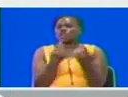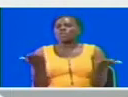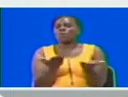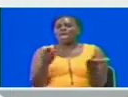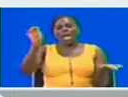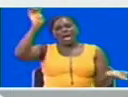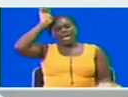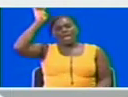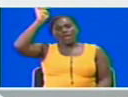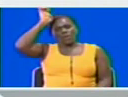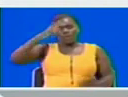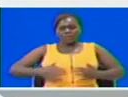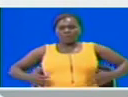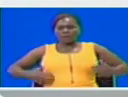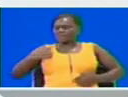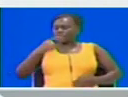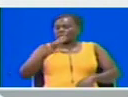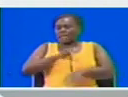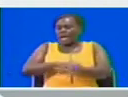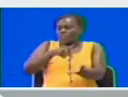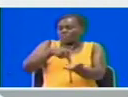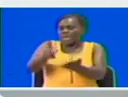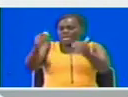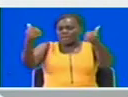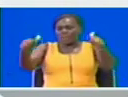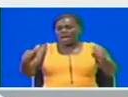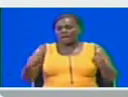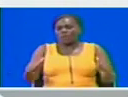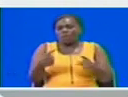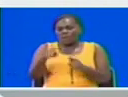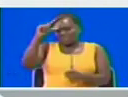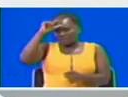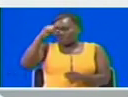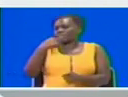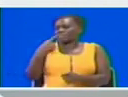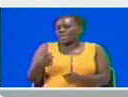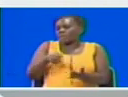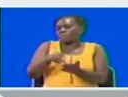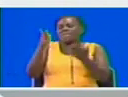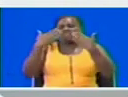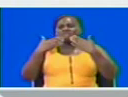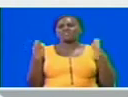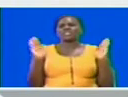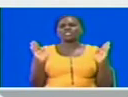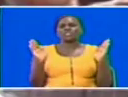Eldoret, wakimbizi hao wamedai hawajapata fidia yoyote kinyume cha madai ya serikali ya Jubilee.